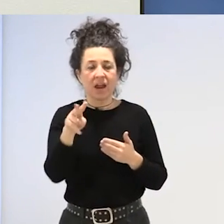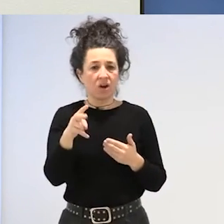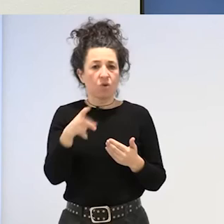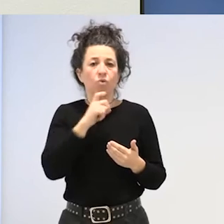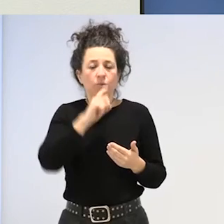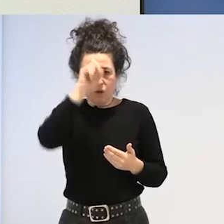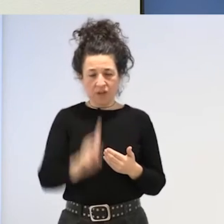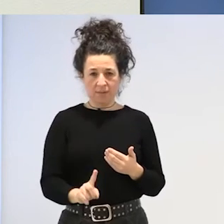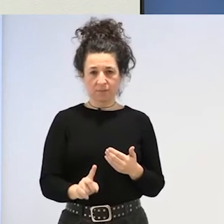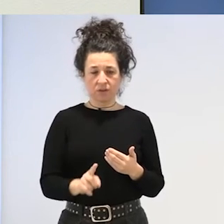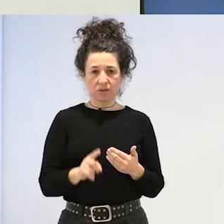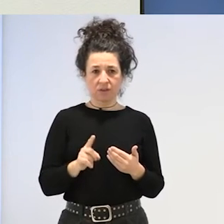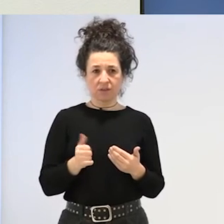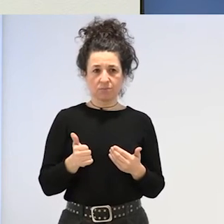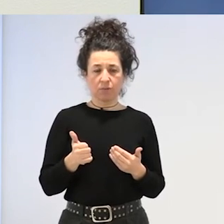da,